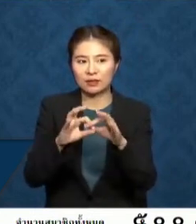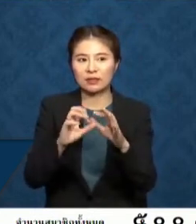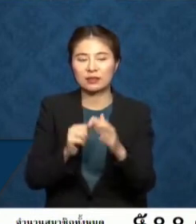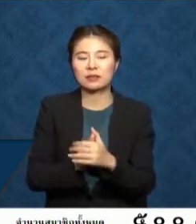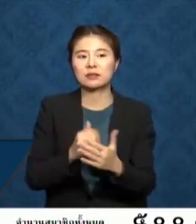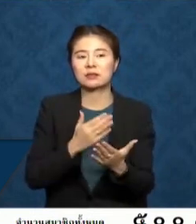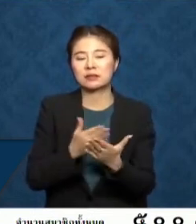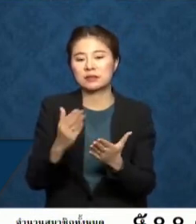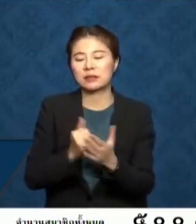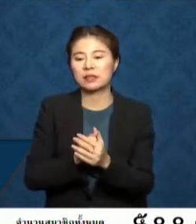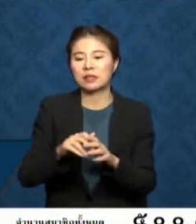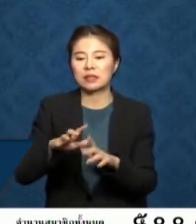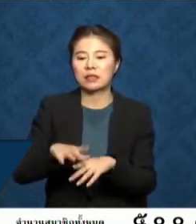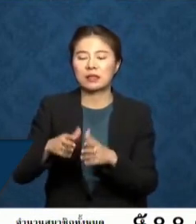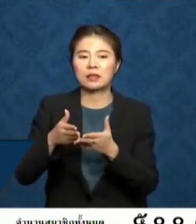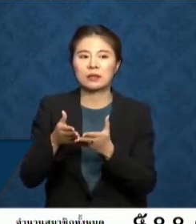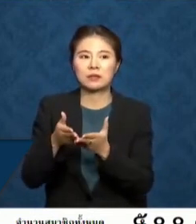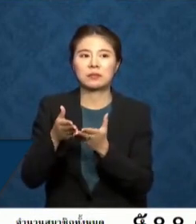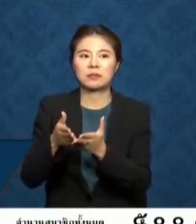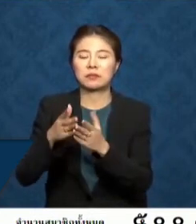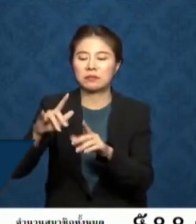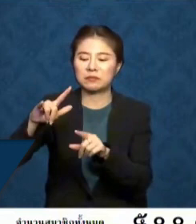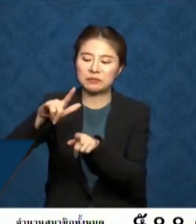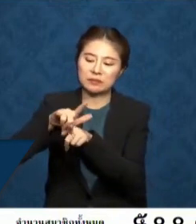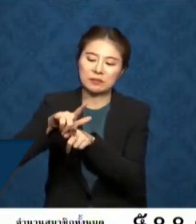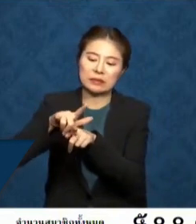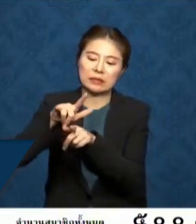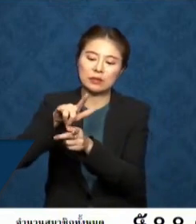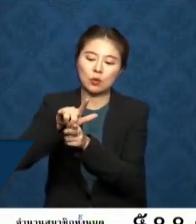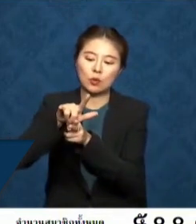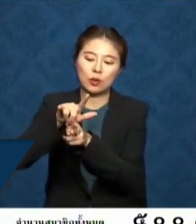ซื้อ UAV มาอีก1ลำผมก็งงว่